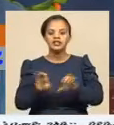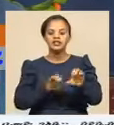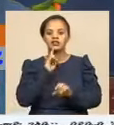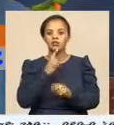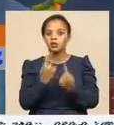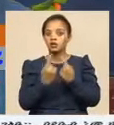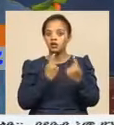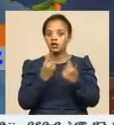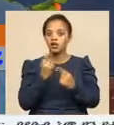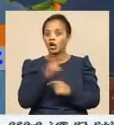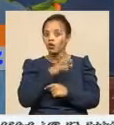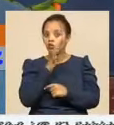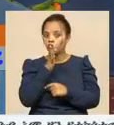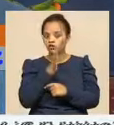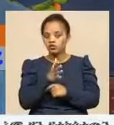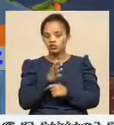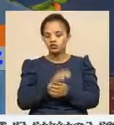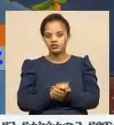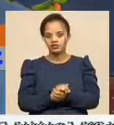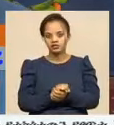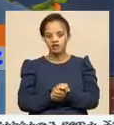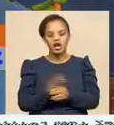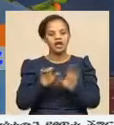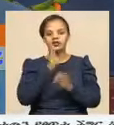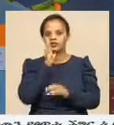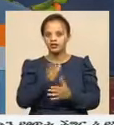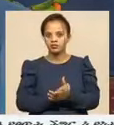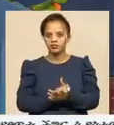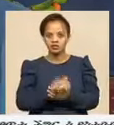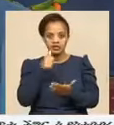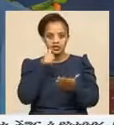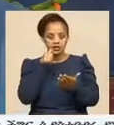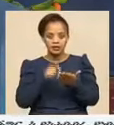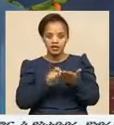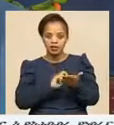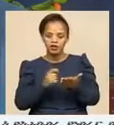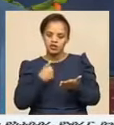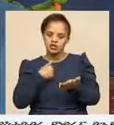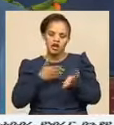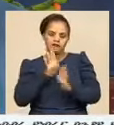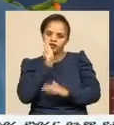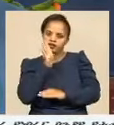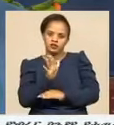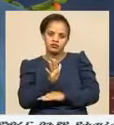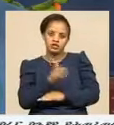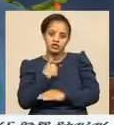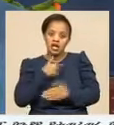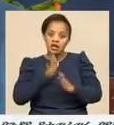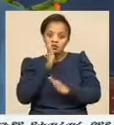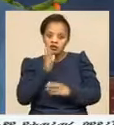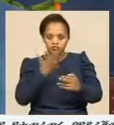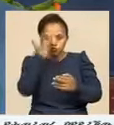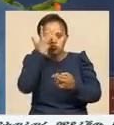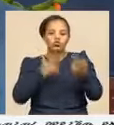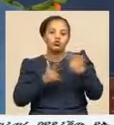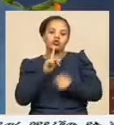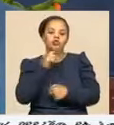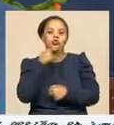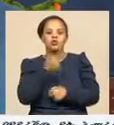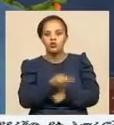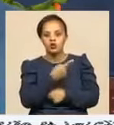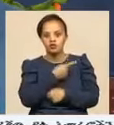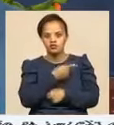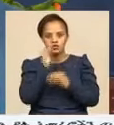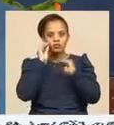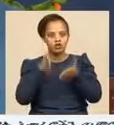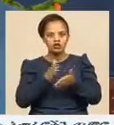ያለ ውይይትማ ከሆነ እኮ አይደረግም። አሁን ደብዳቤዎች ላይ ያለ ፍቃዳችን ነው እየተቆረጠብን እያለ አይደለም እያሉ ነው።